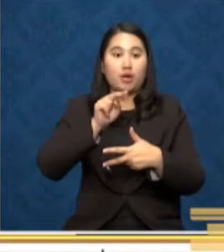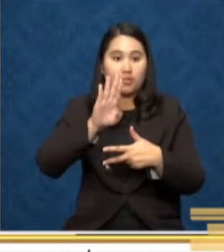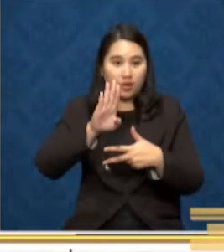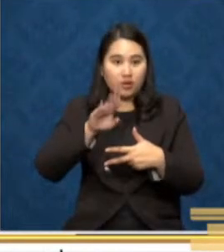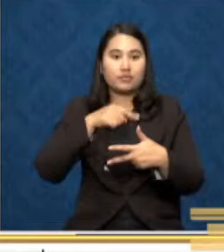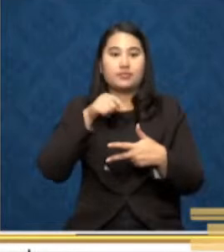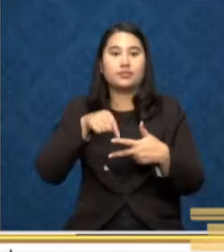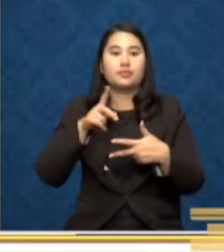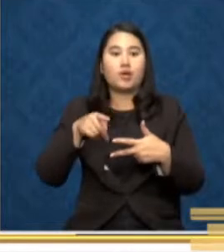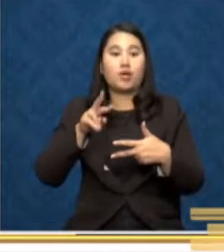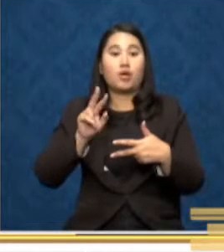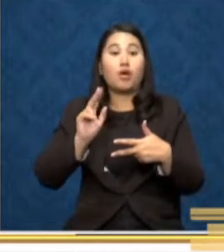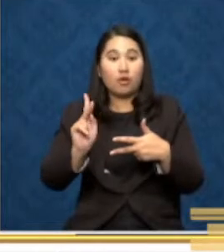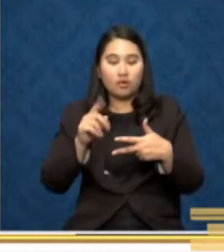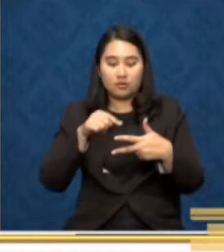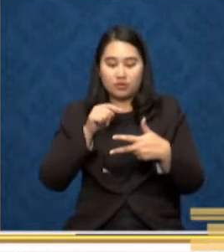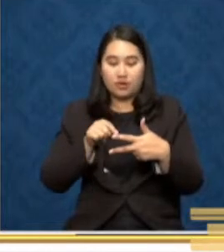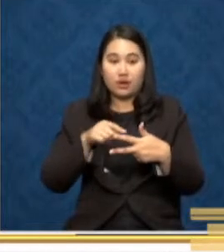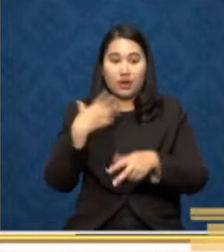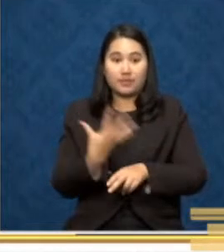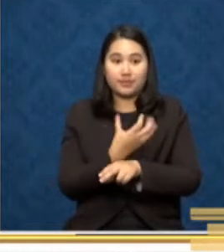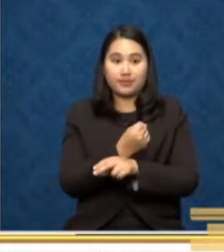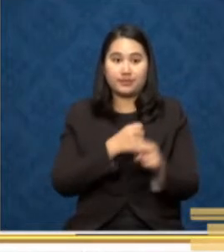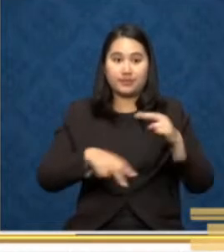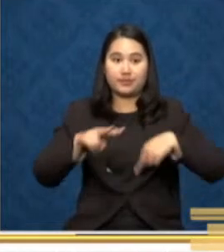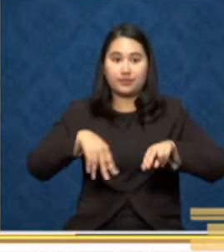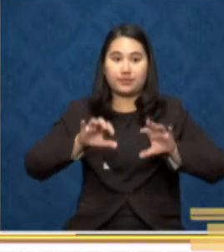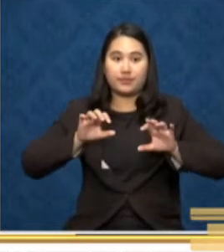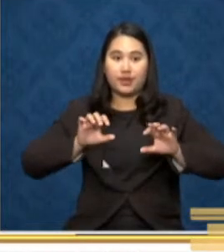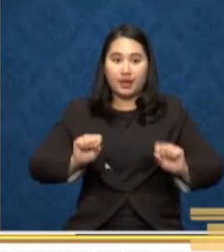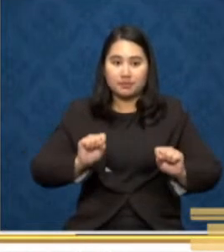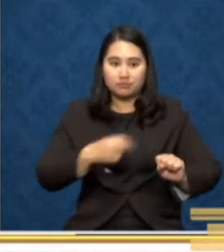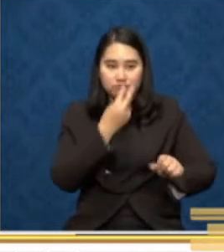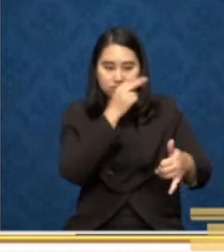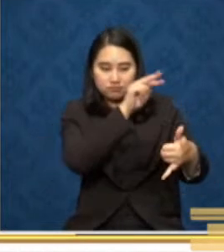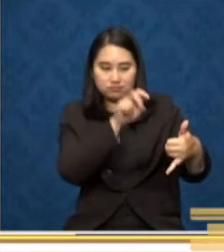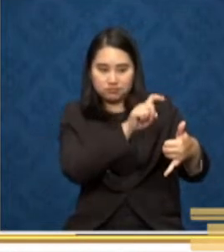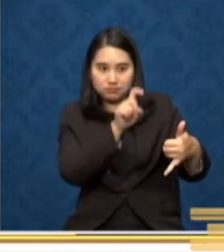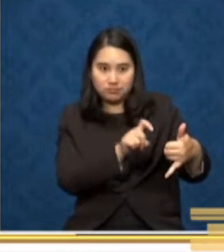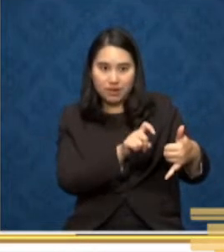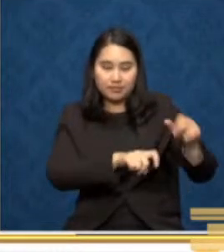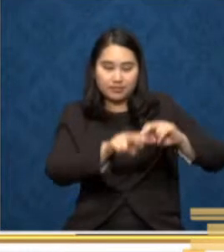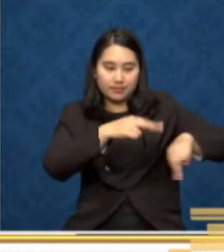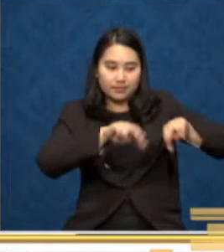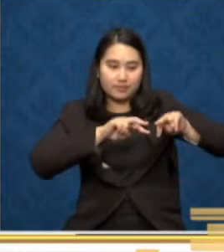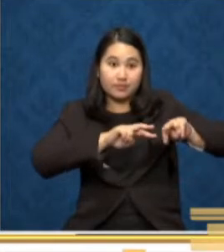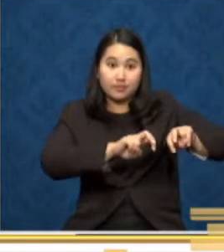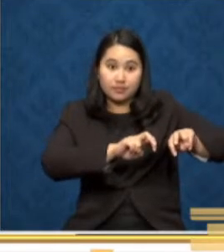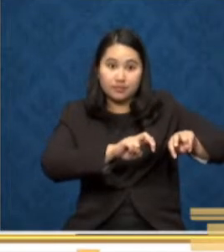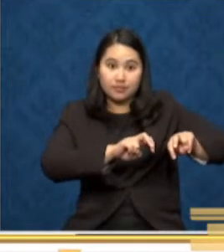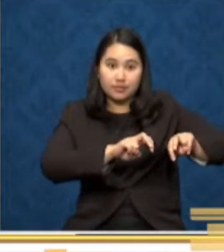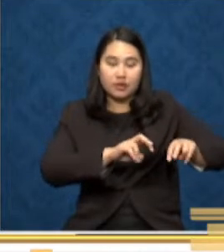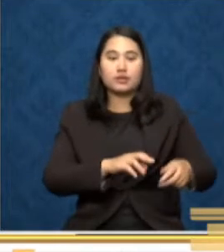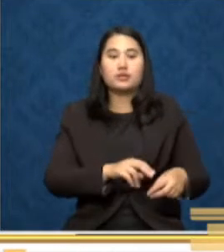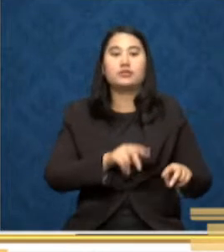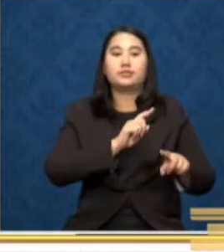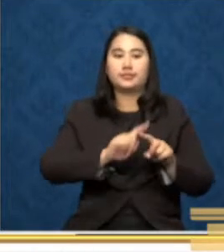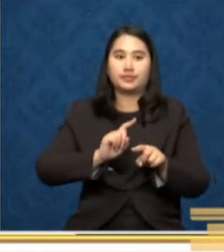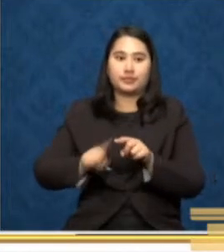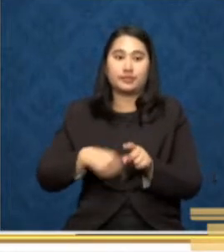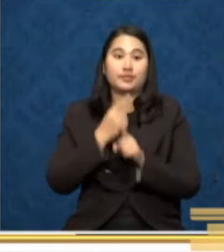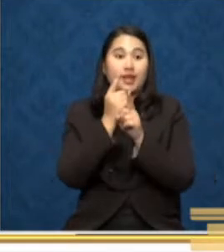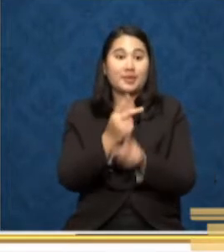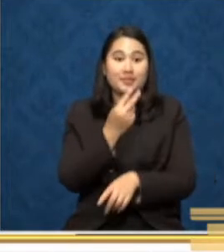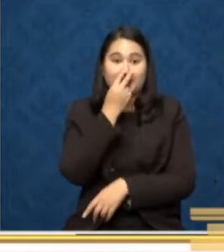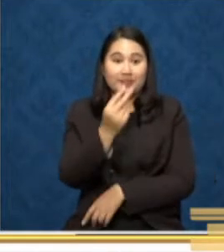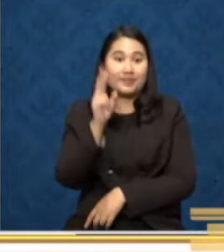ฉินให้อำนาจนี้ในการควบคุมหรือจับกุมผู้ต้องสงสัยตรวจค้นอาคารหรือสถานที่ต่างๆดังปรากฏในข่า